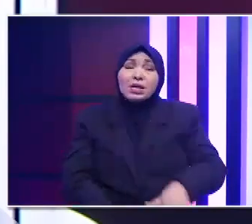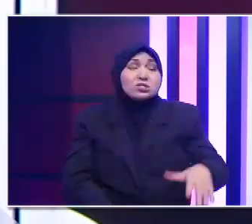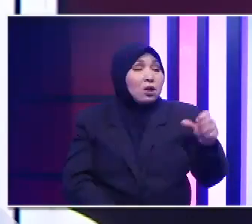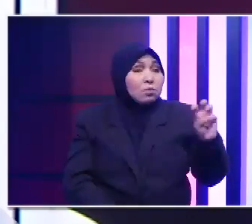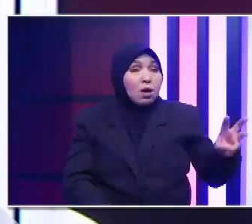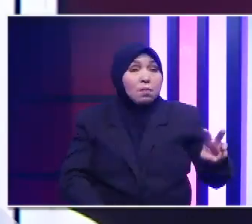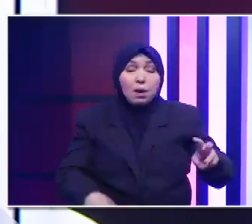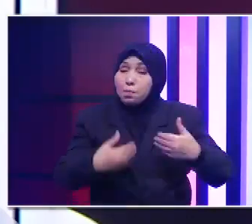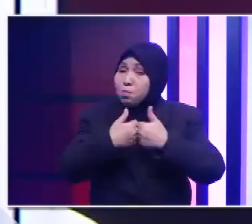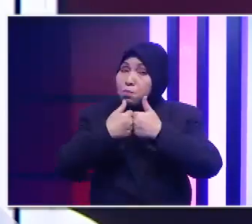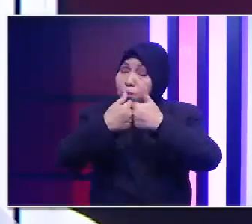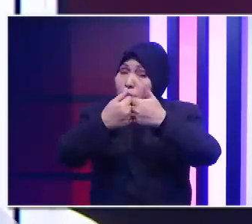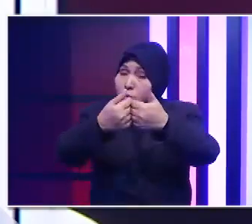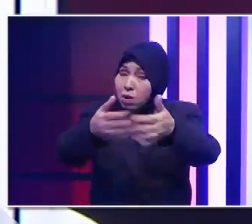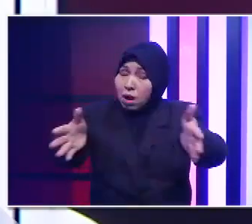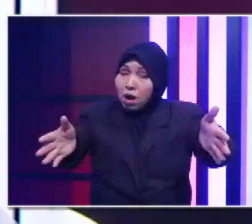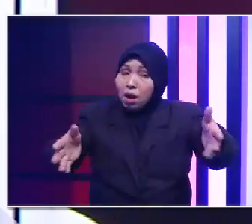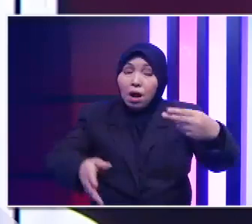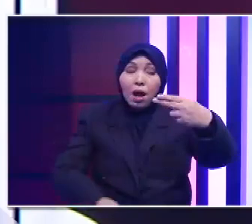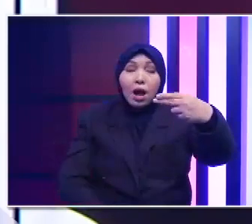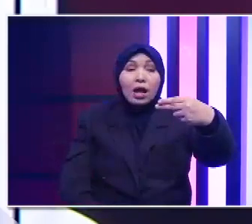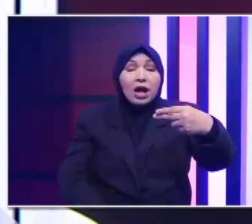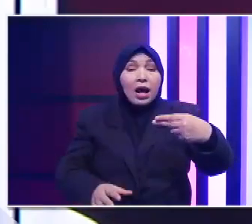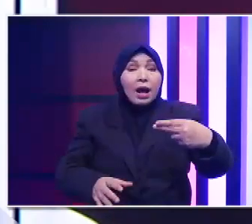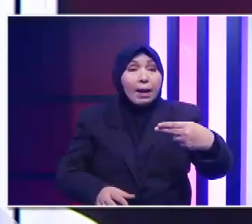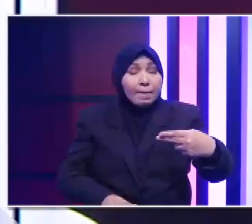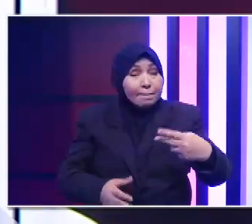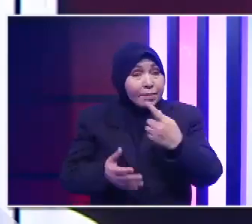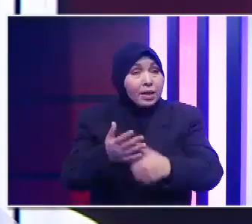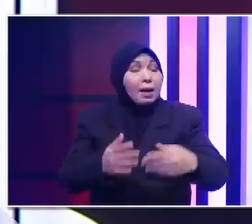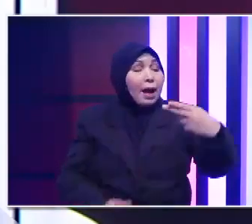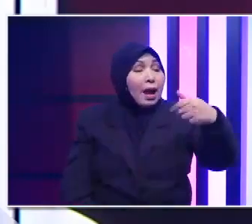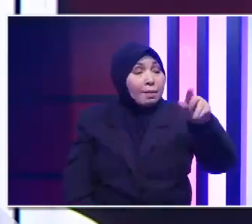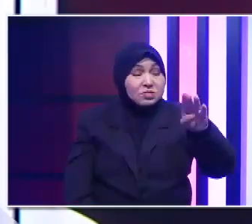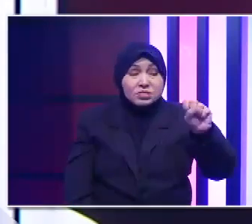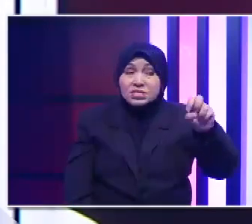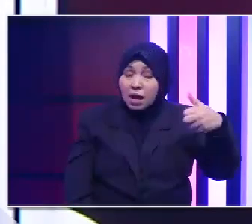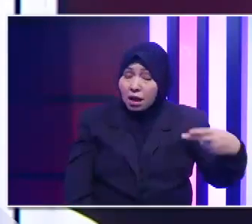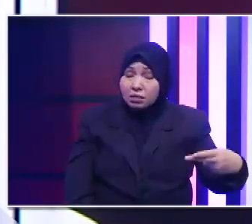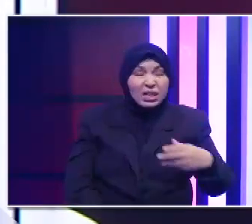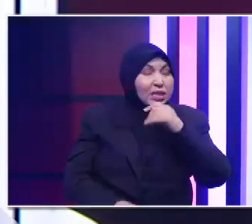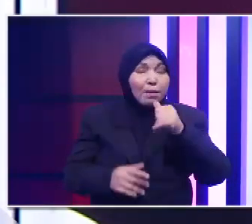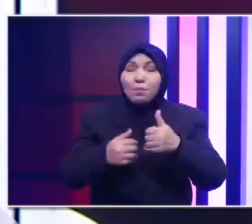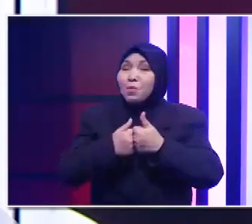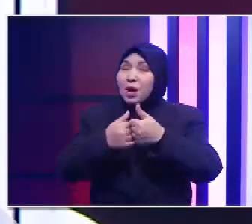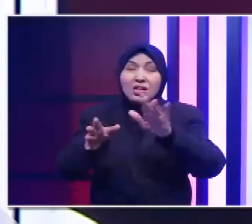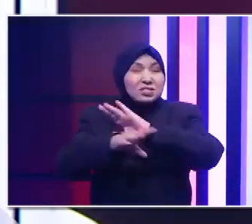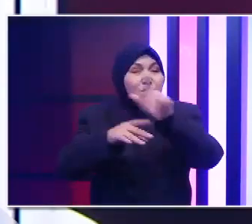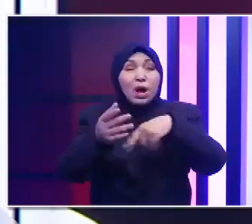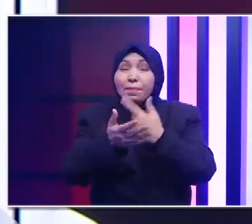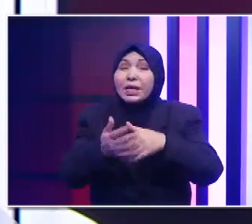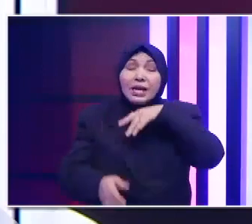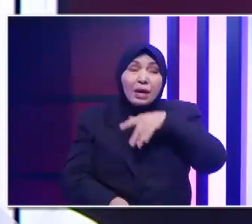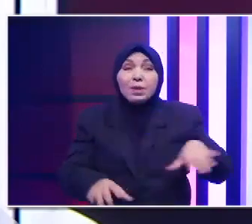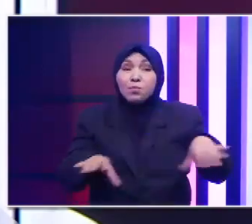membongkar kan kegiatan Baginda tidak membongkar kan semua sekali apa ya nabi salam